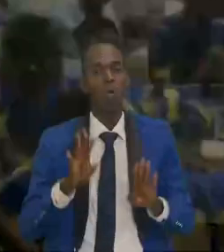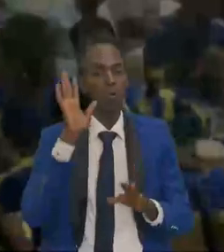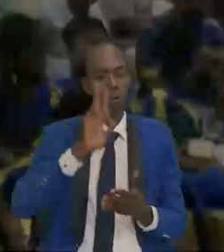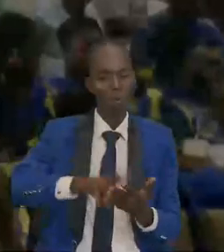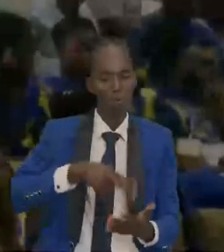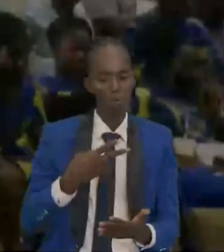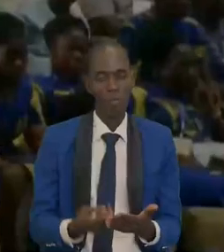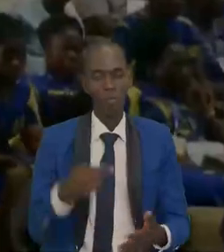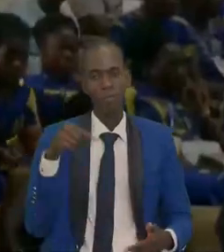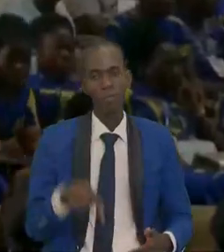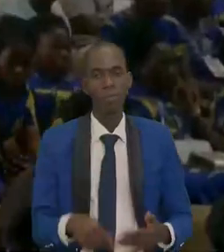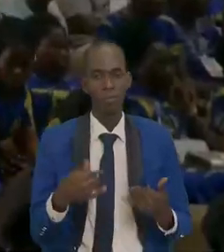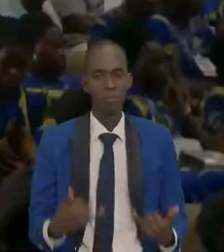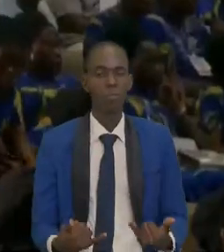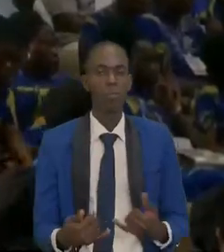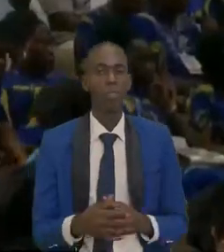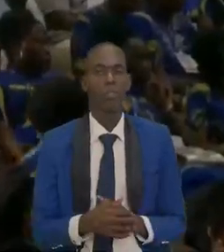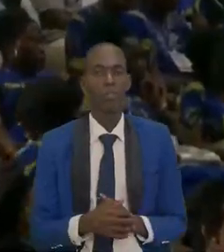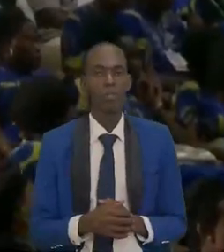nous.